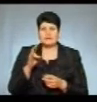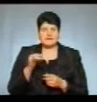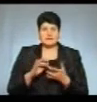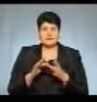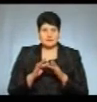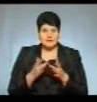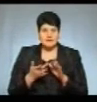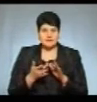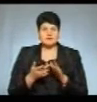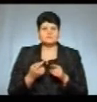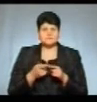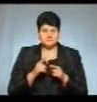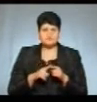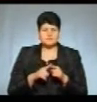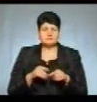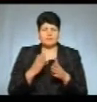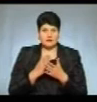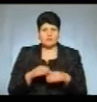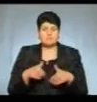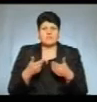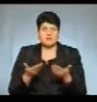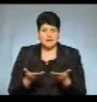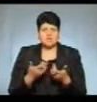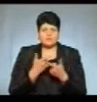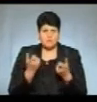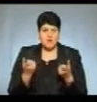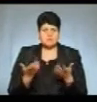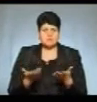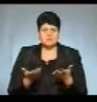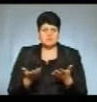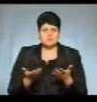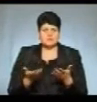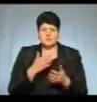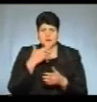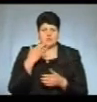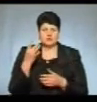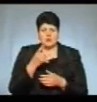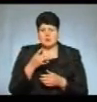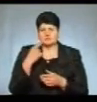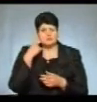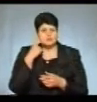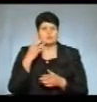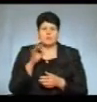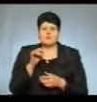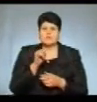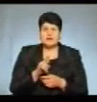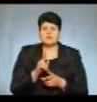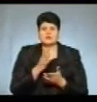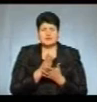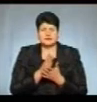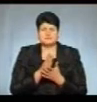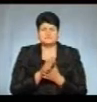вважати цей канал передачі інформації найбільш вразливим? Неодноразово ми впродовж року чуємо про те, що відбувається якийсь